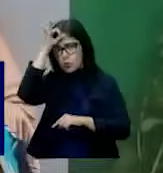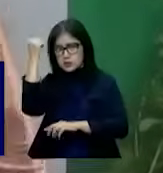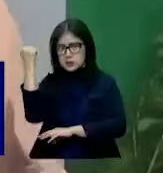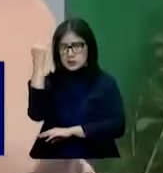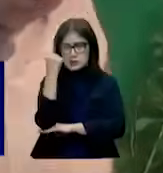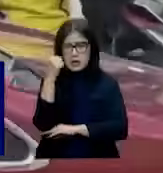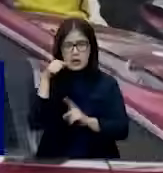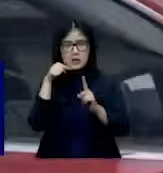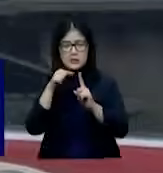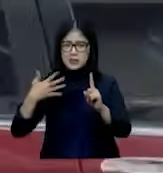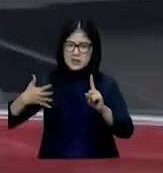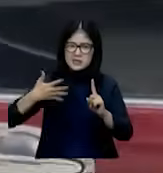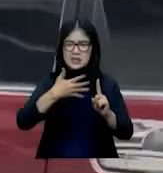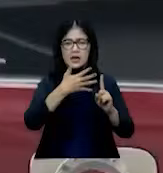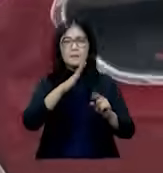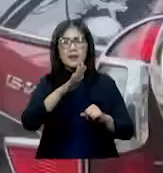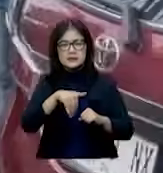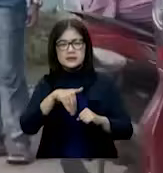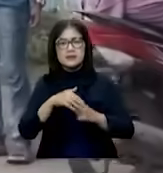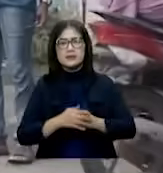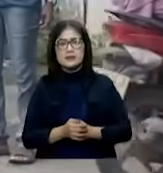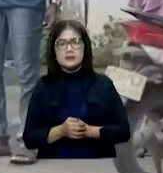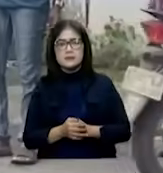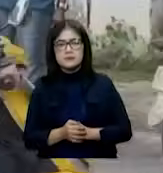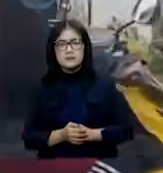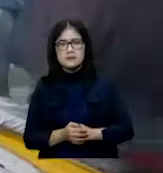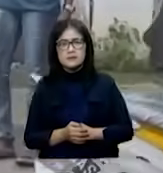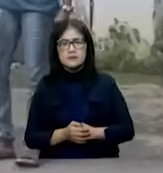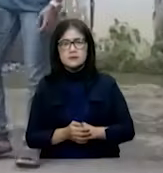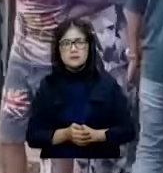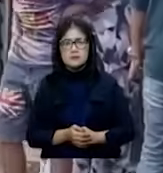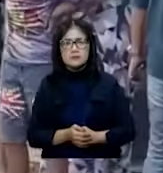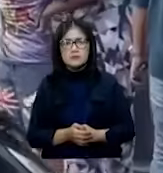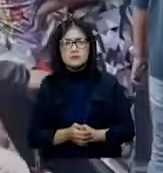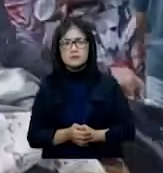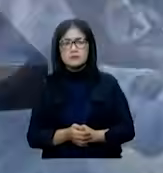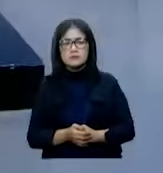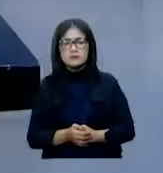diri. Dari Palembang, Sumatera Selatan, Guntur, iNews melaporkan.